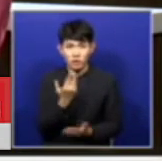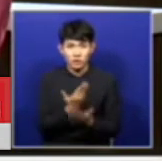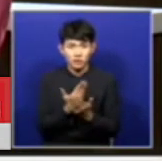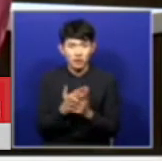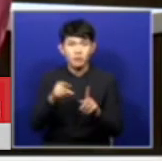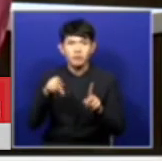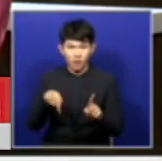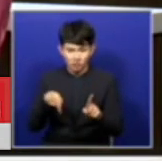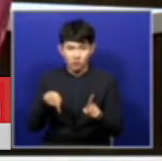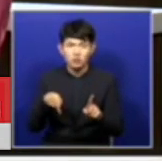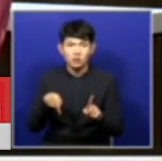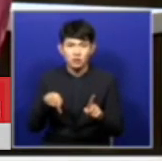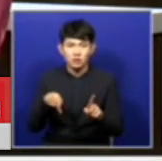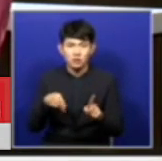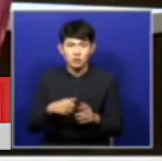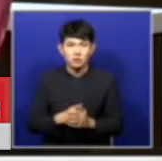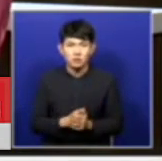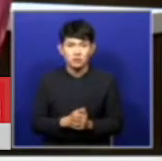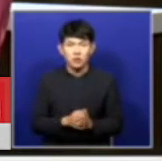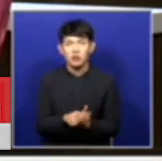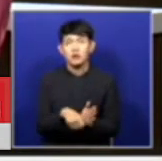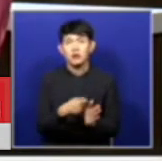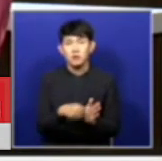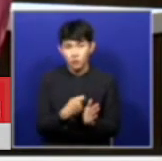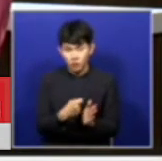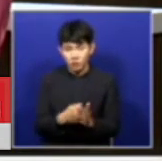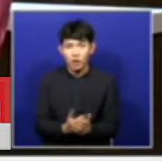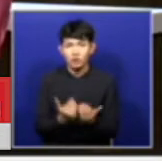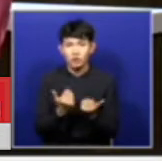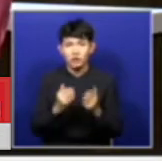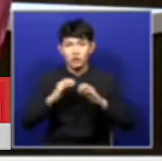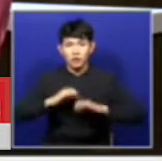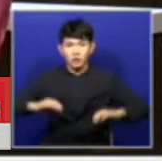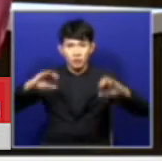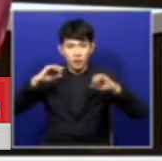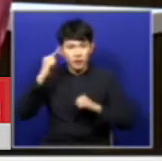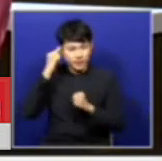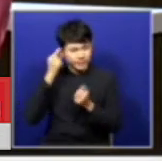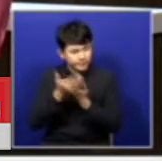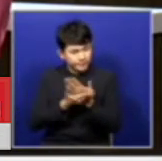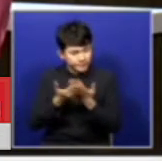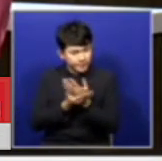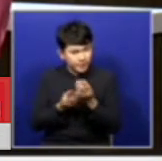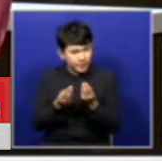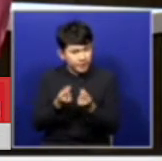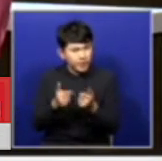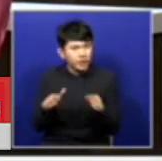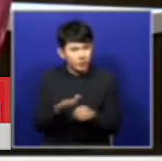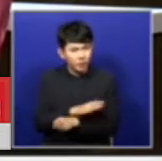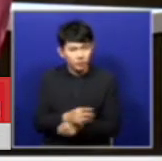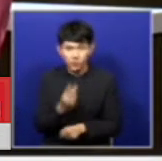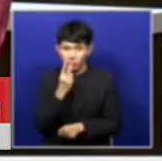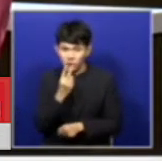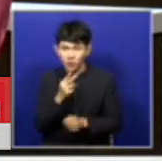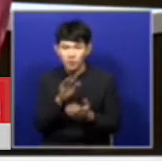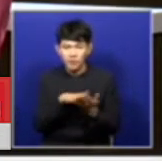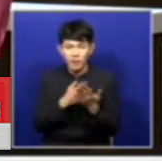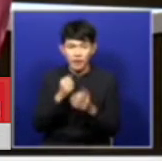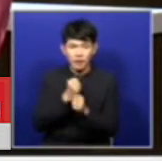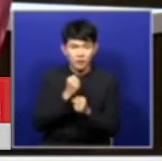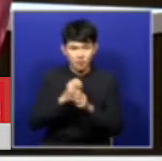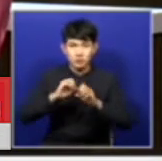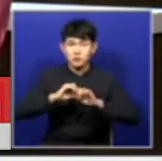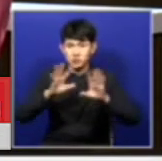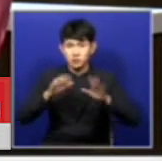แล้วอ่ะ เพราะฉะนั้นเนี่ยสิ่งต่างๆเหล่านี้เนี่ยภาครัฐต้องคิดให้รอบคอบแล้วก็มีความเห็นมีแนวนโยบายที่มันชัดเจน